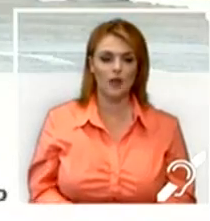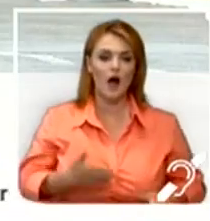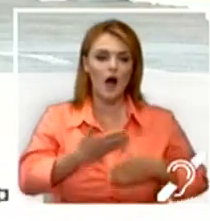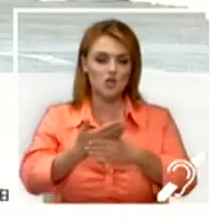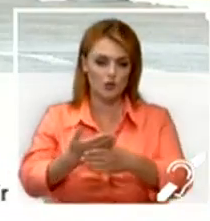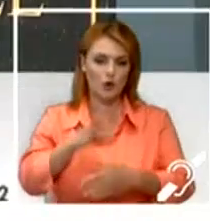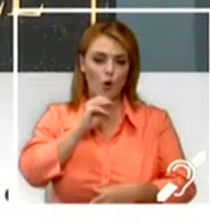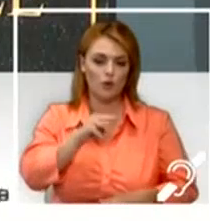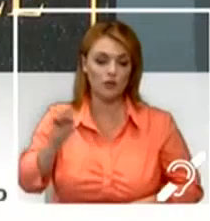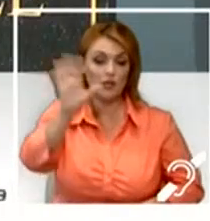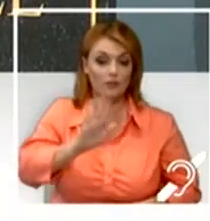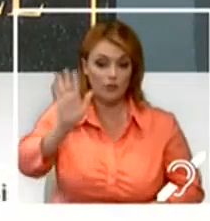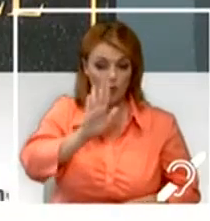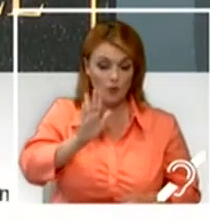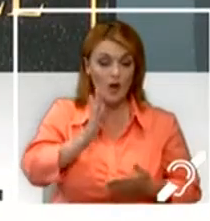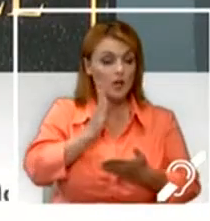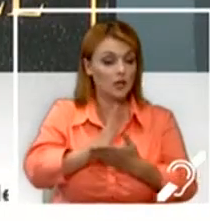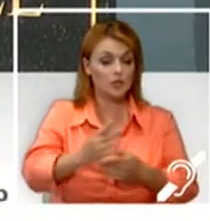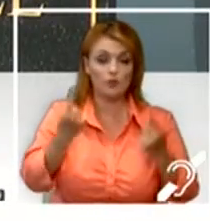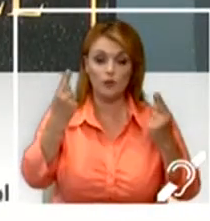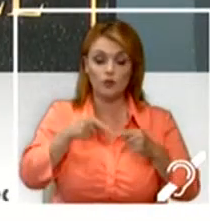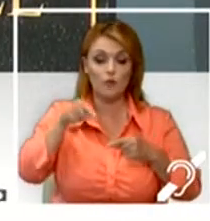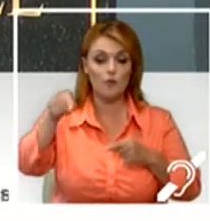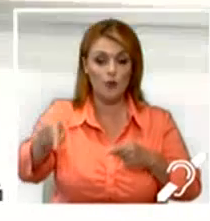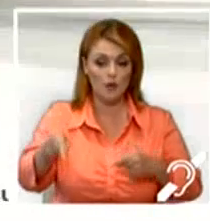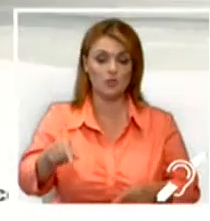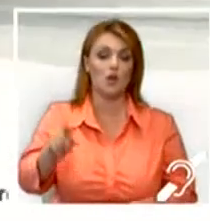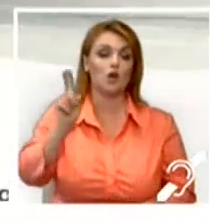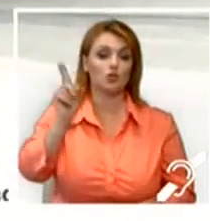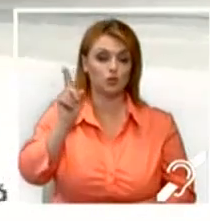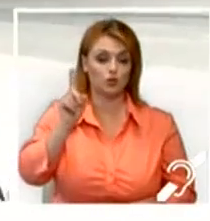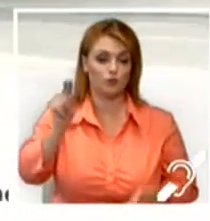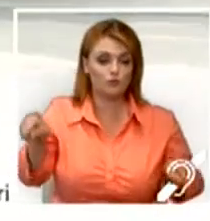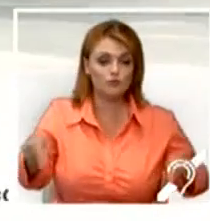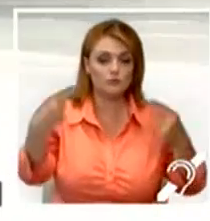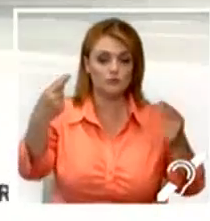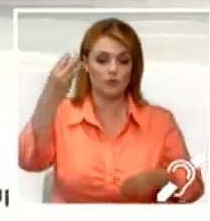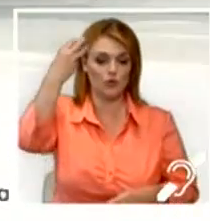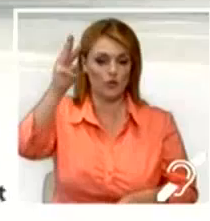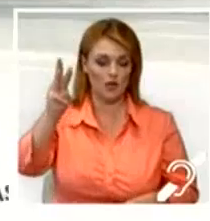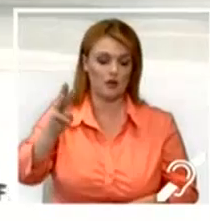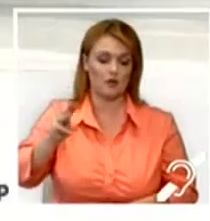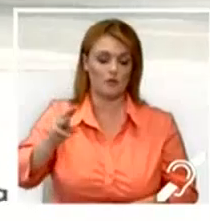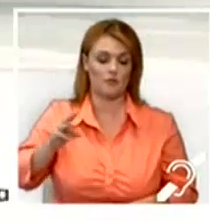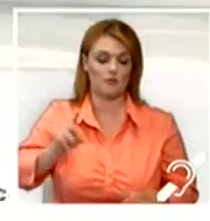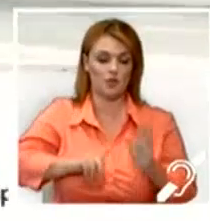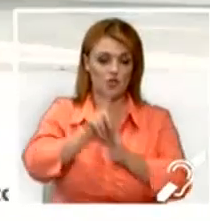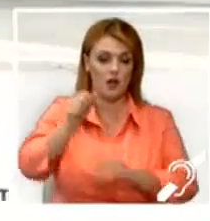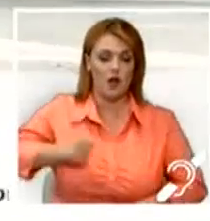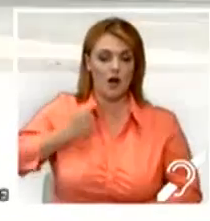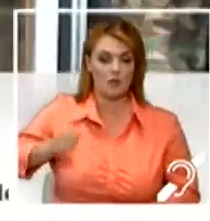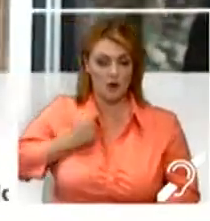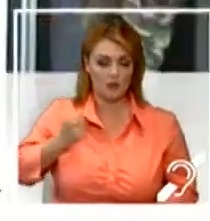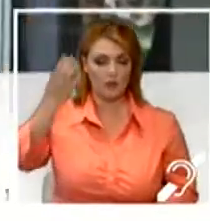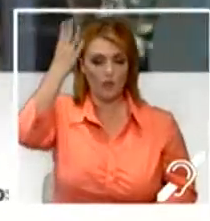Asistența Uniunii Europene reprezintă un pas uriaș pentru modernizarea armatei naționale. În acest mod, militarii vor putea beneficia de echipamente de